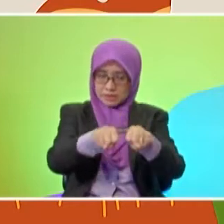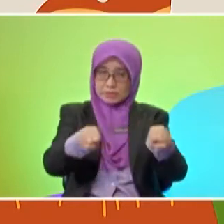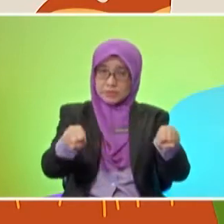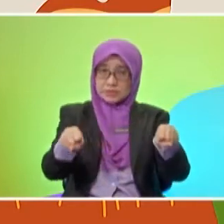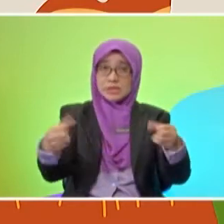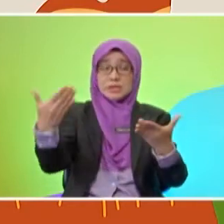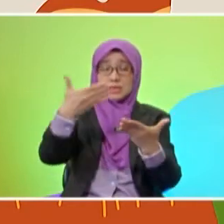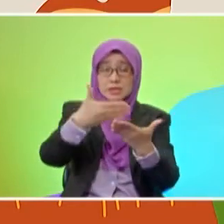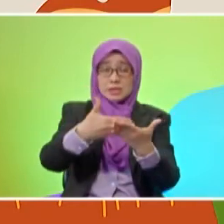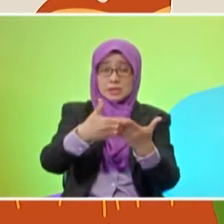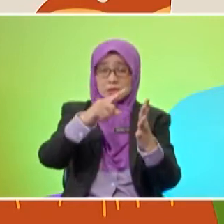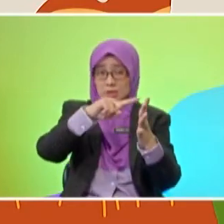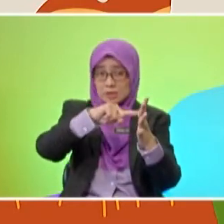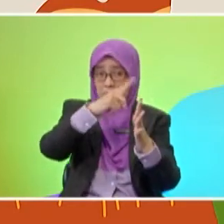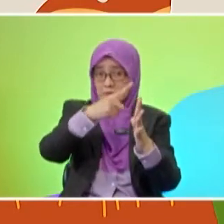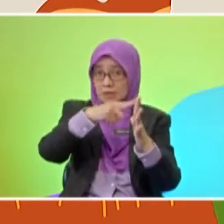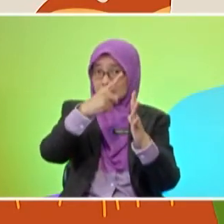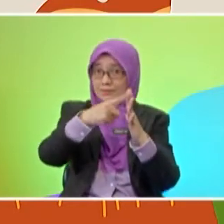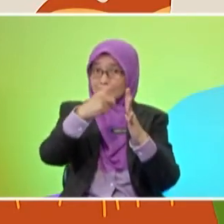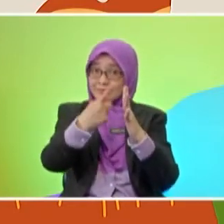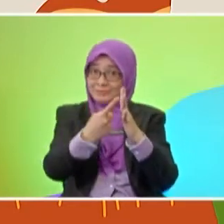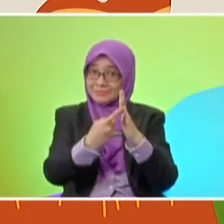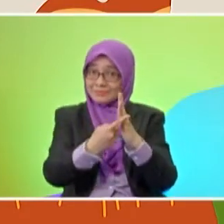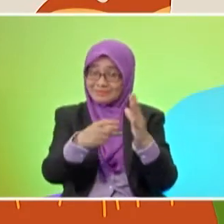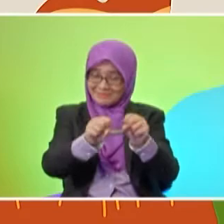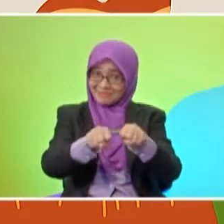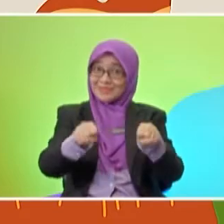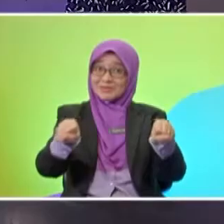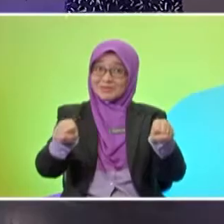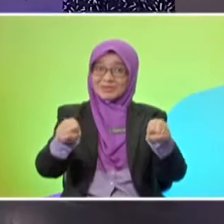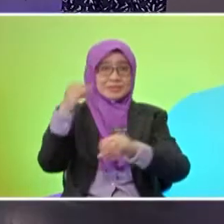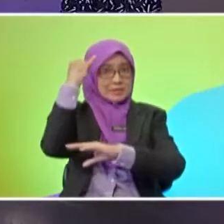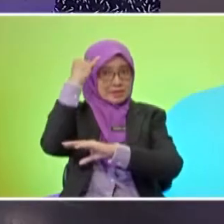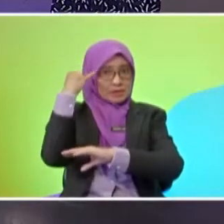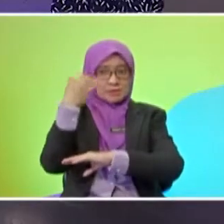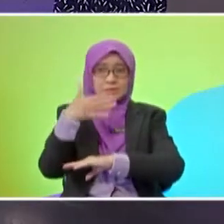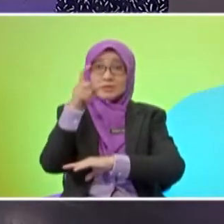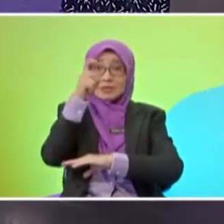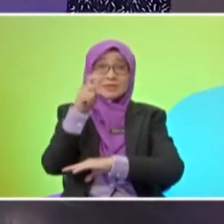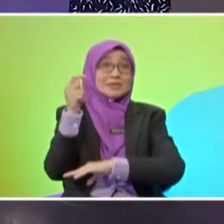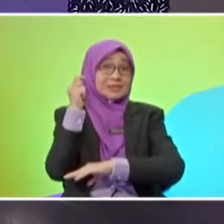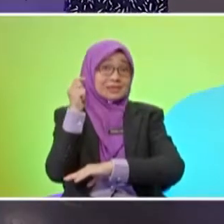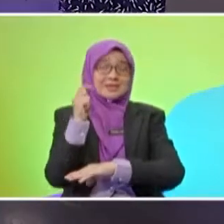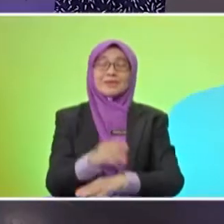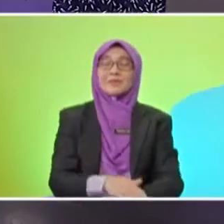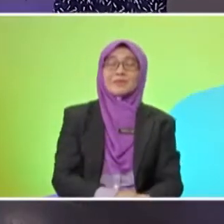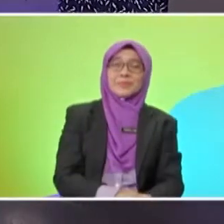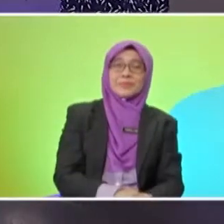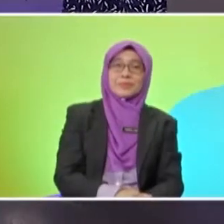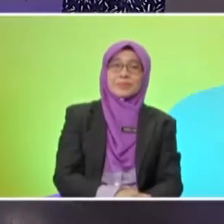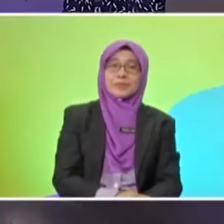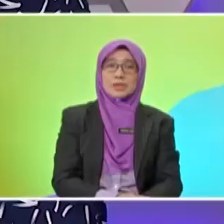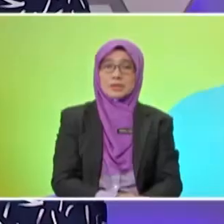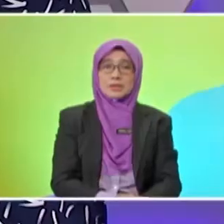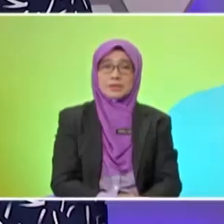Haiwan intraspecies juga soalnya itu katanya tadi aku jadi ingat lagi smule sigulang balik